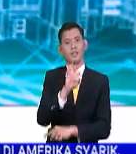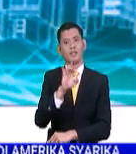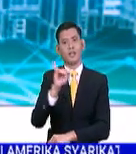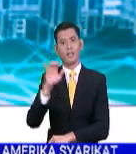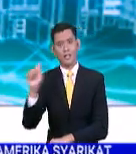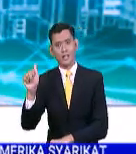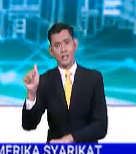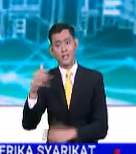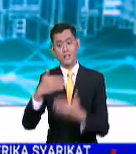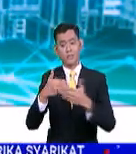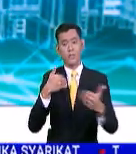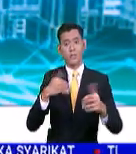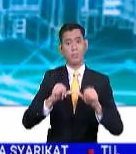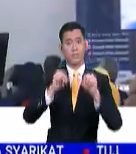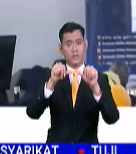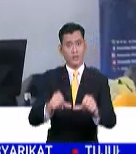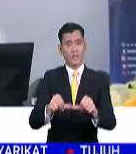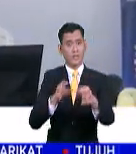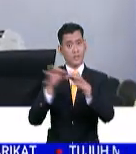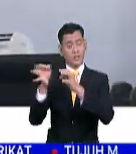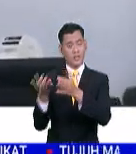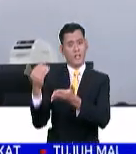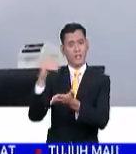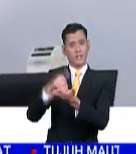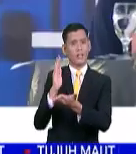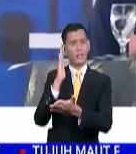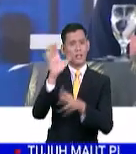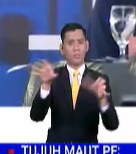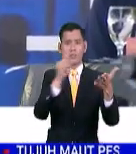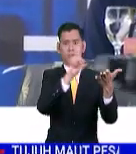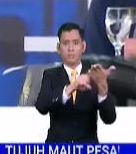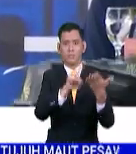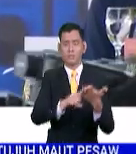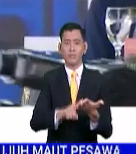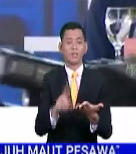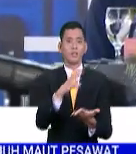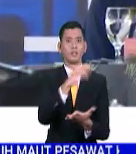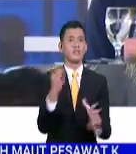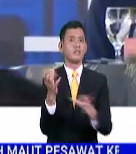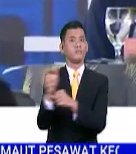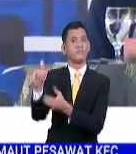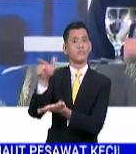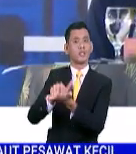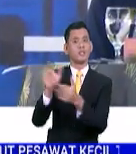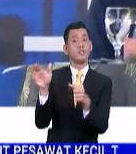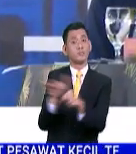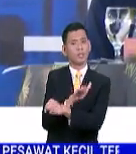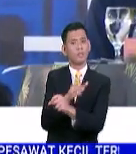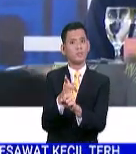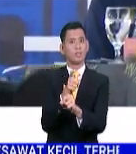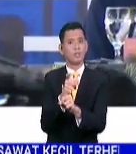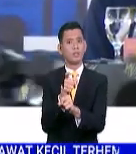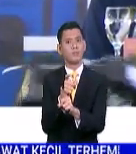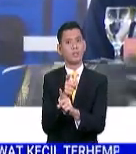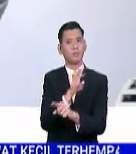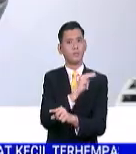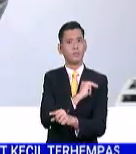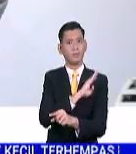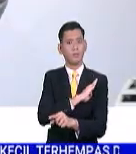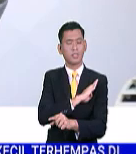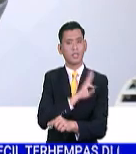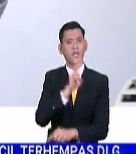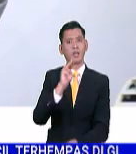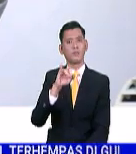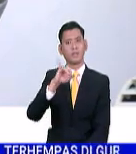sebelum diteruskan. Jelas beliau, pihaknya akan membuat semakan dan mendapatkan laporan penuh daripada Badanan Menteri Besar